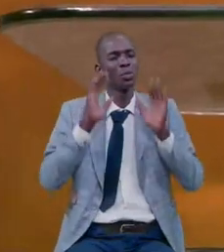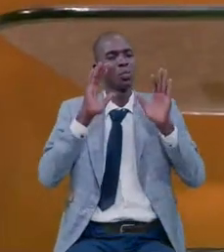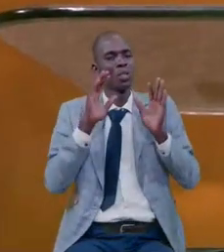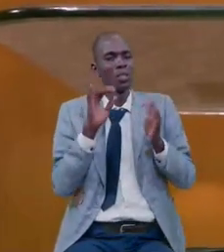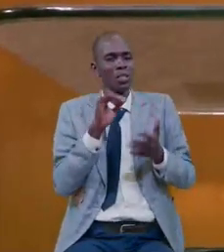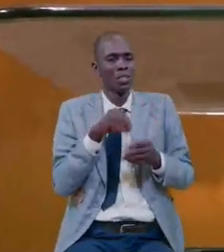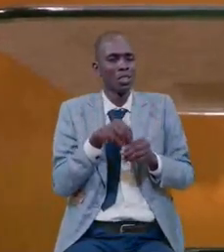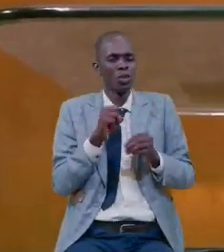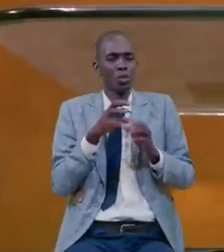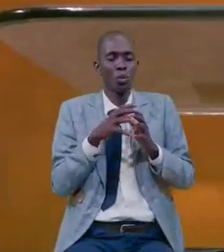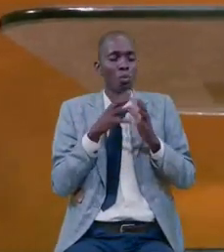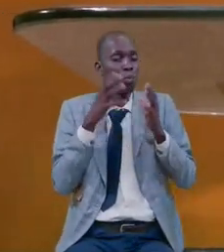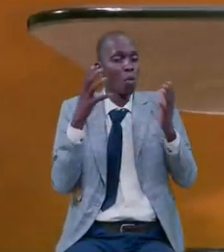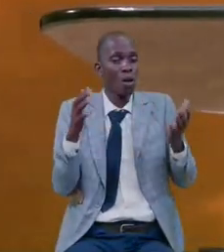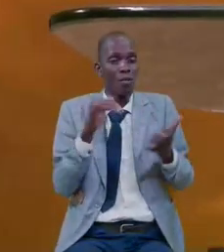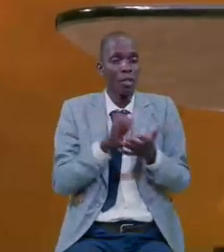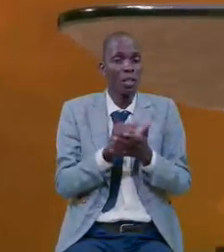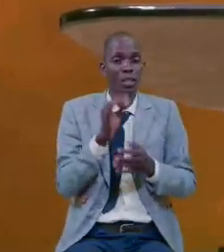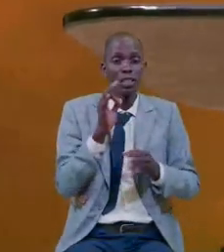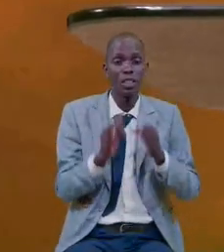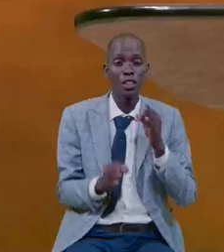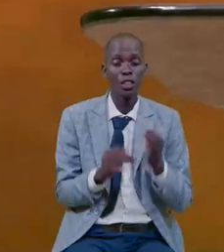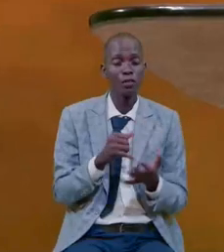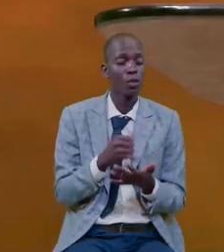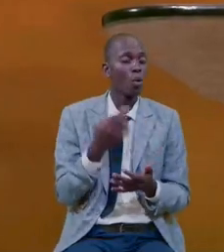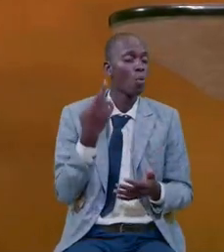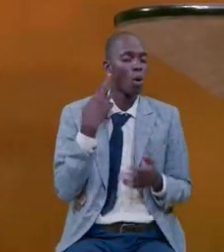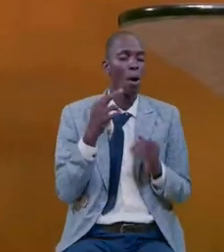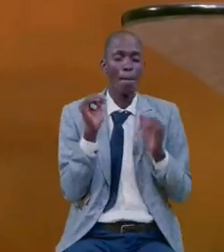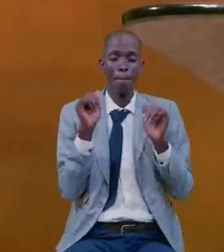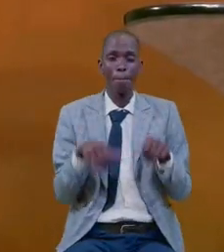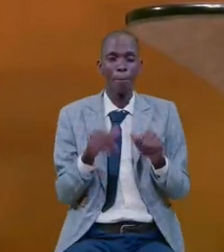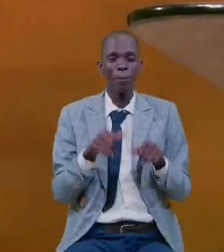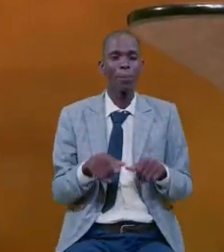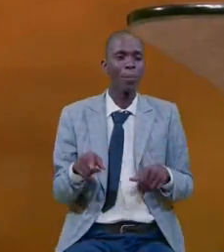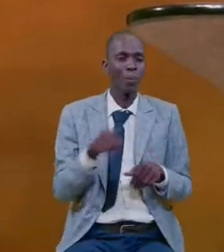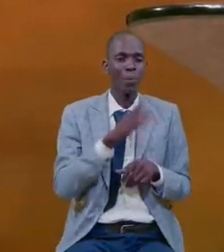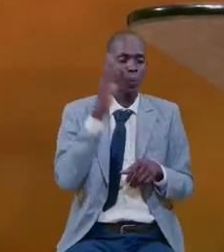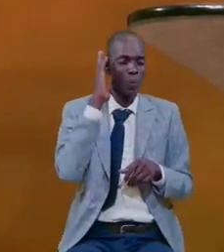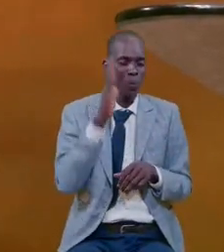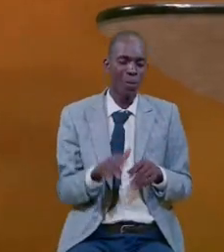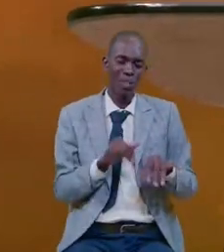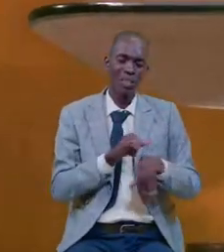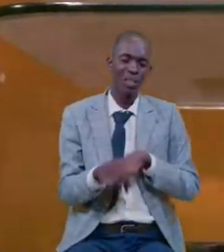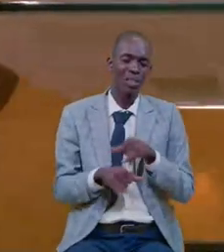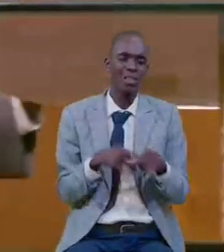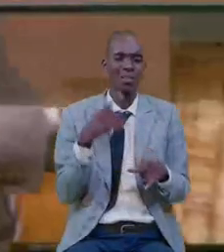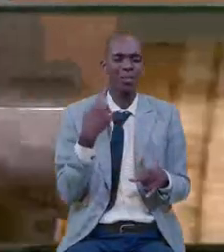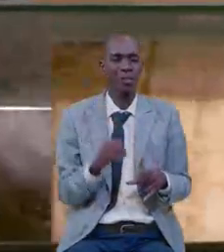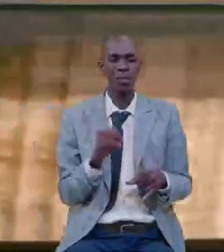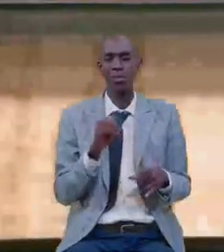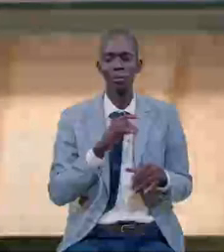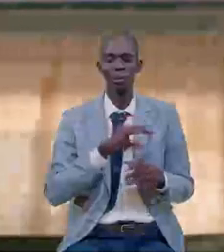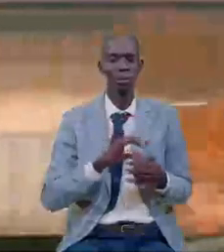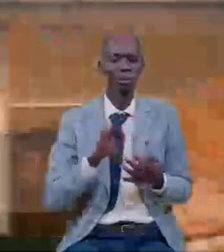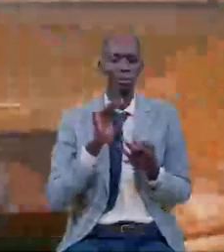au point de séduire, s'il était possible, même les élus. Verset